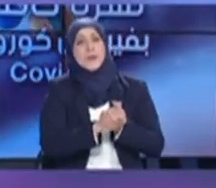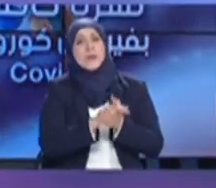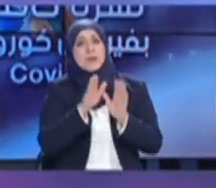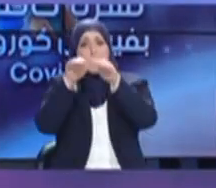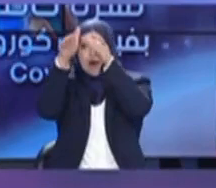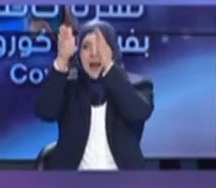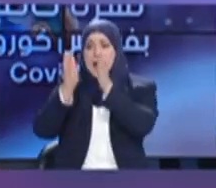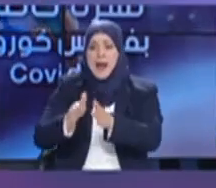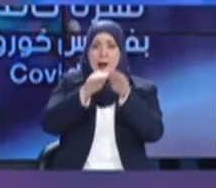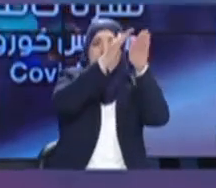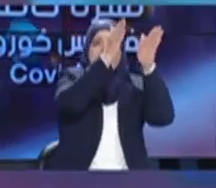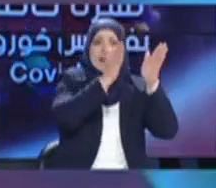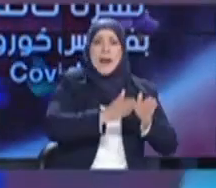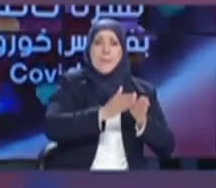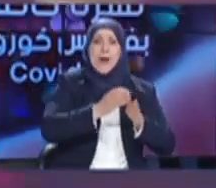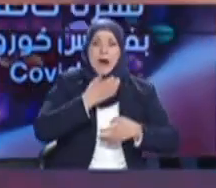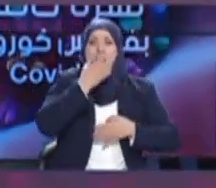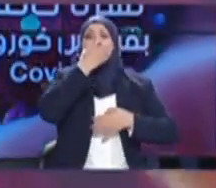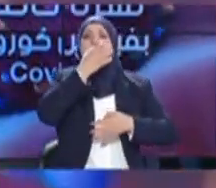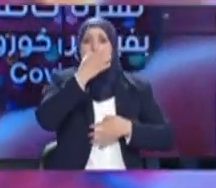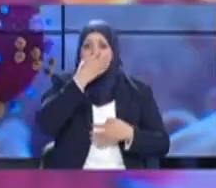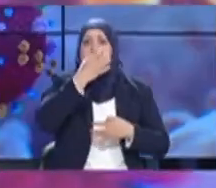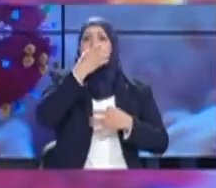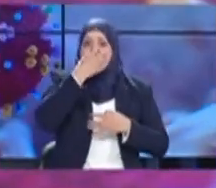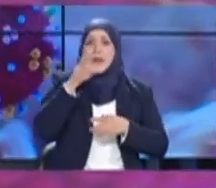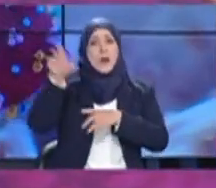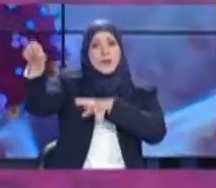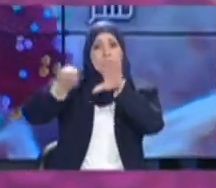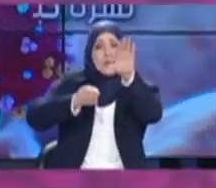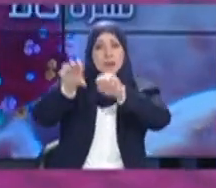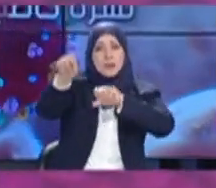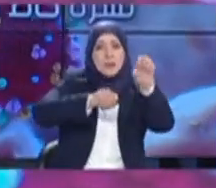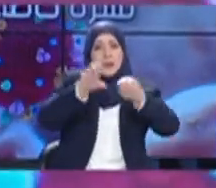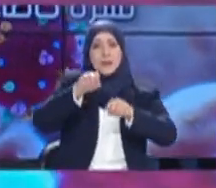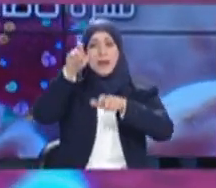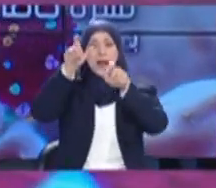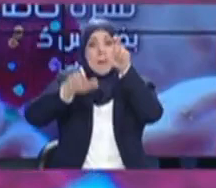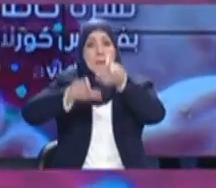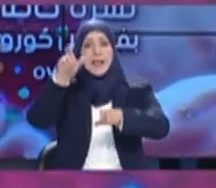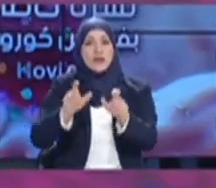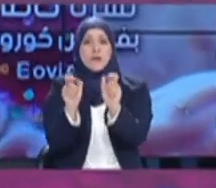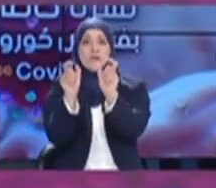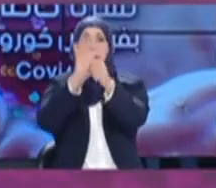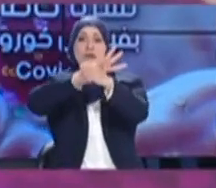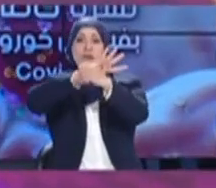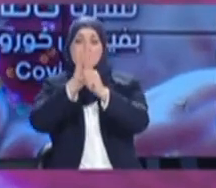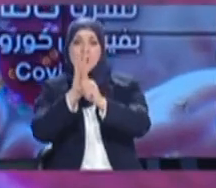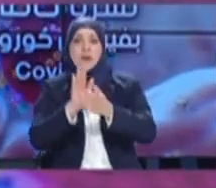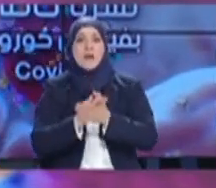أقسام الإنعاش مخولة لإيواء الناس اللي عندها فيروس كورونا واللي حالتها